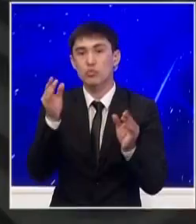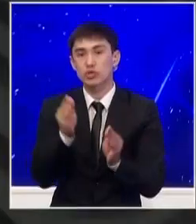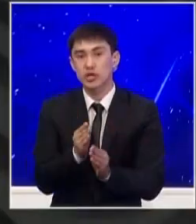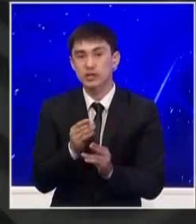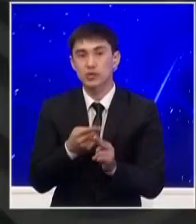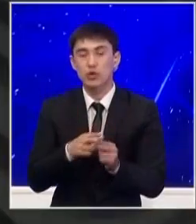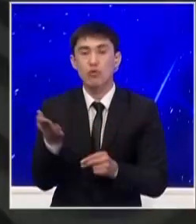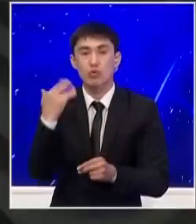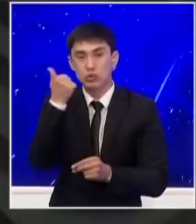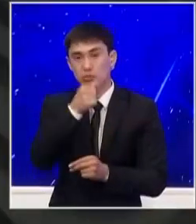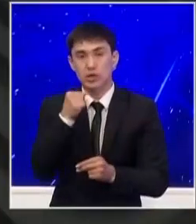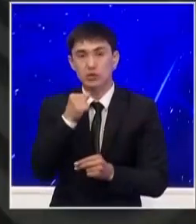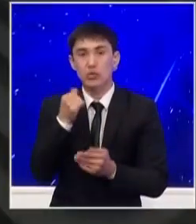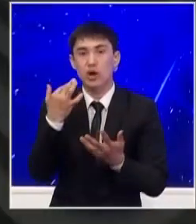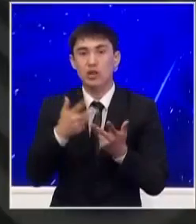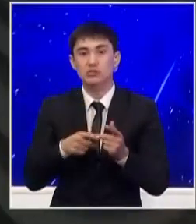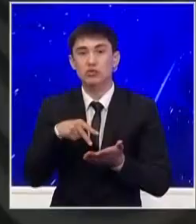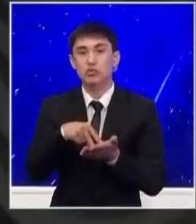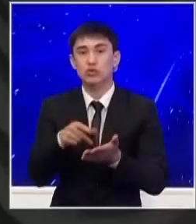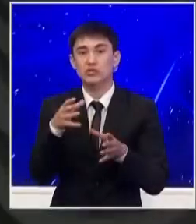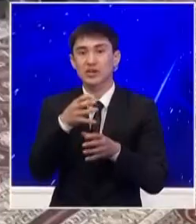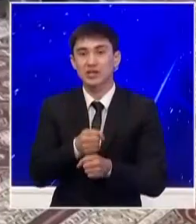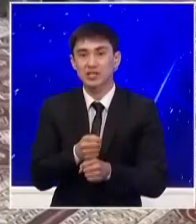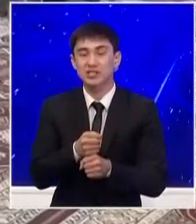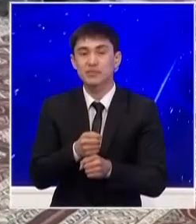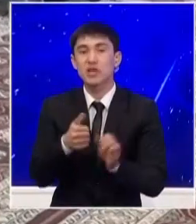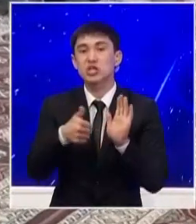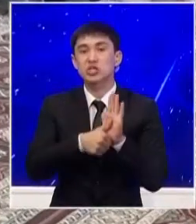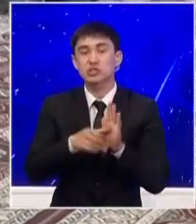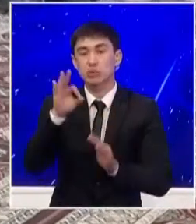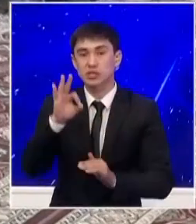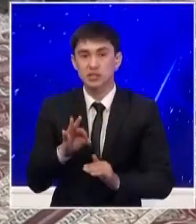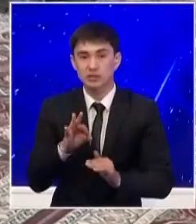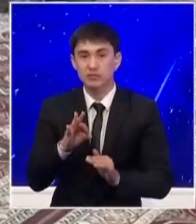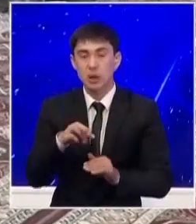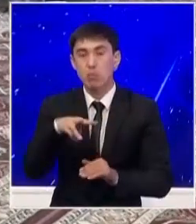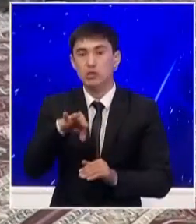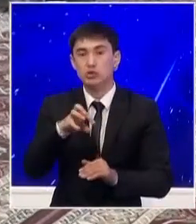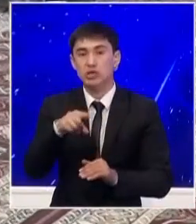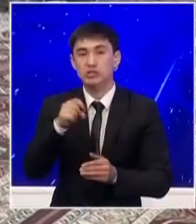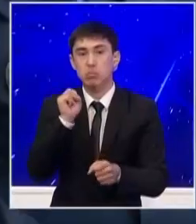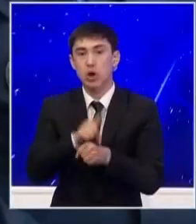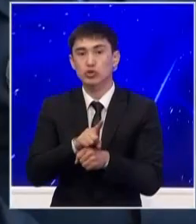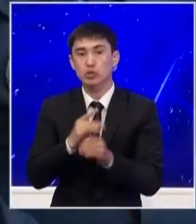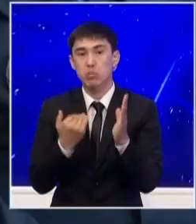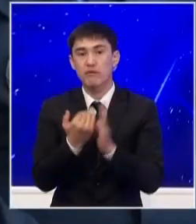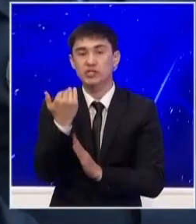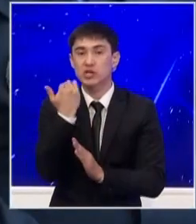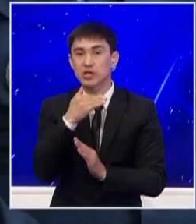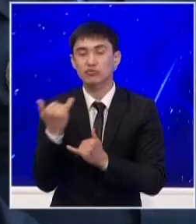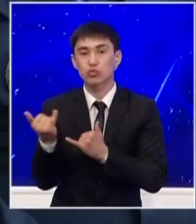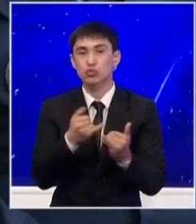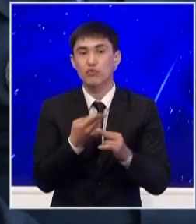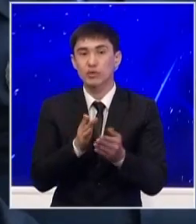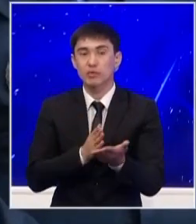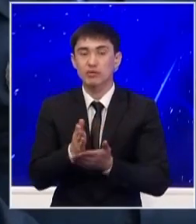уменьшается. Только в прошлом году количество туристов сократилось почти на 6%. Марат Султангазиев поручил повысить качество услуг в